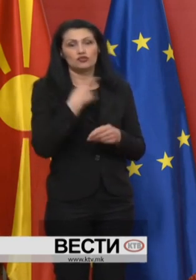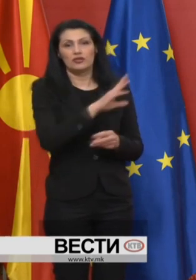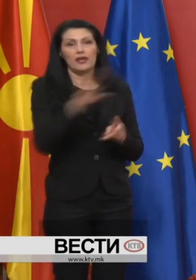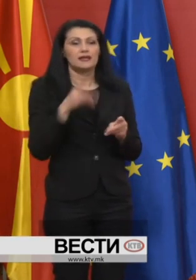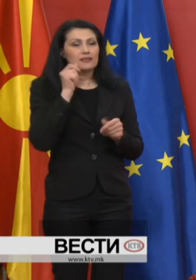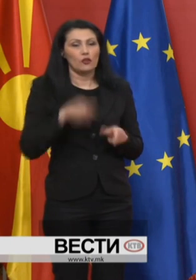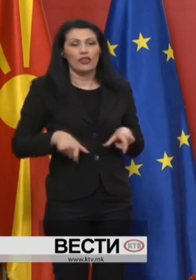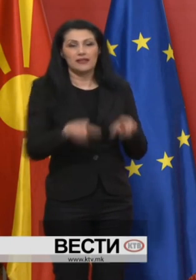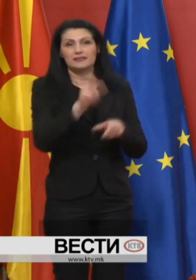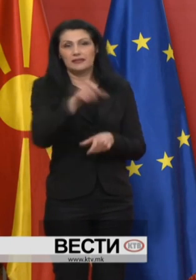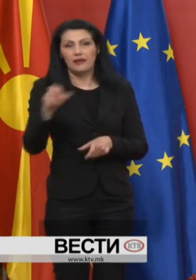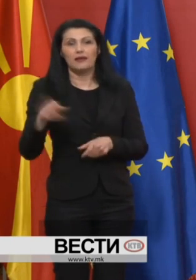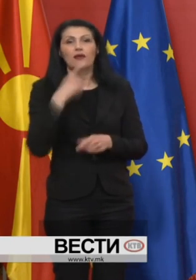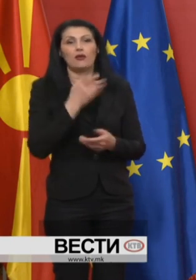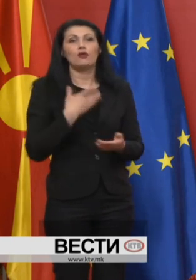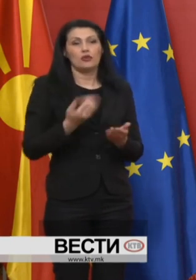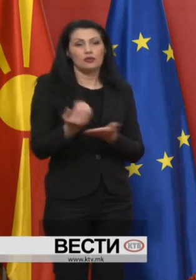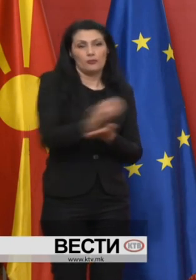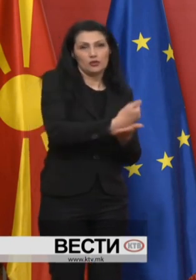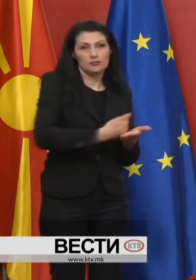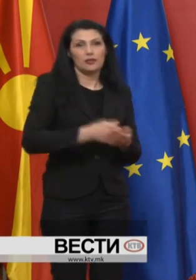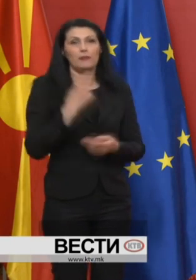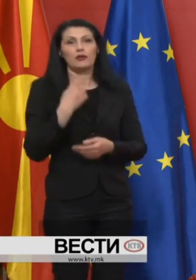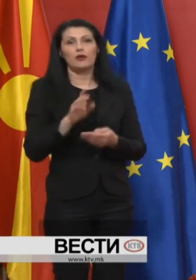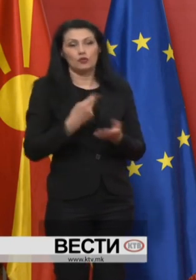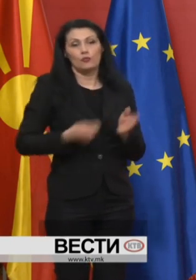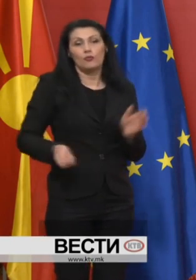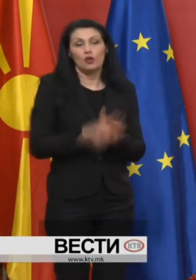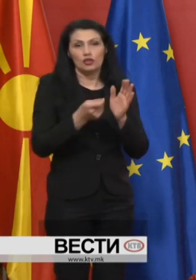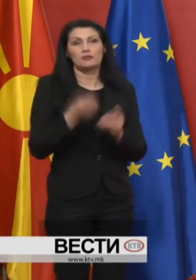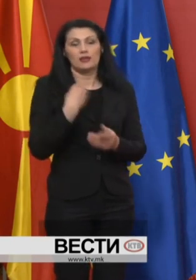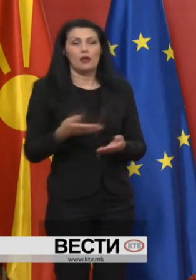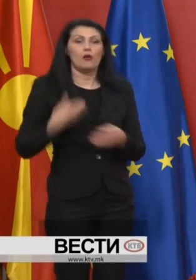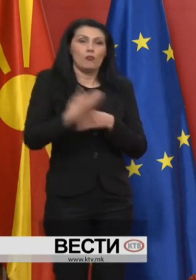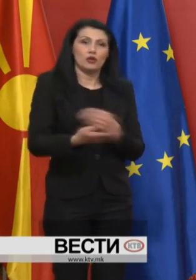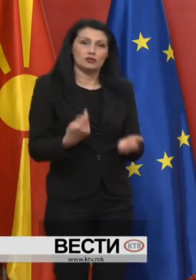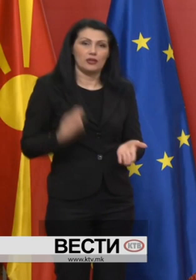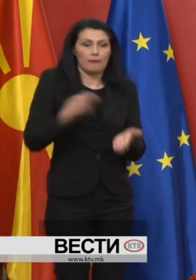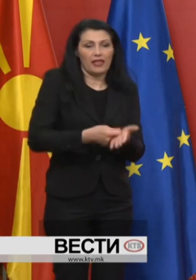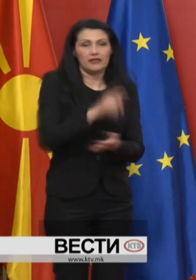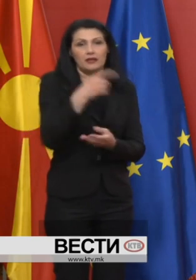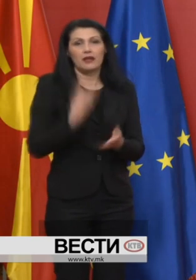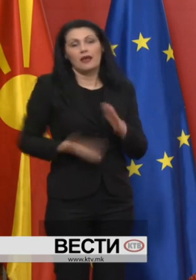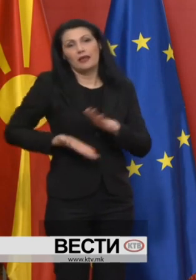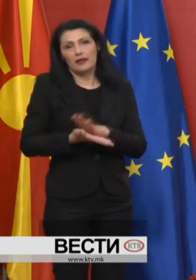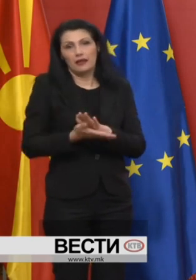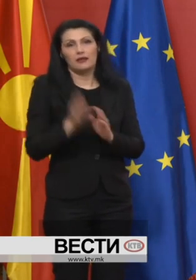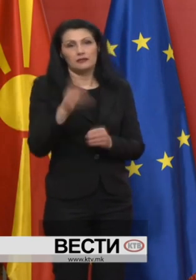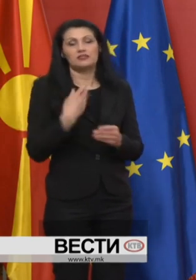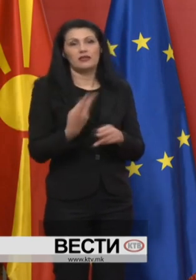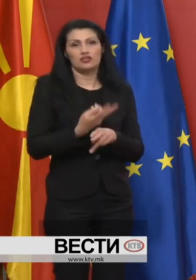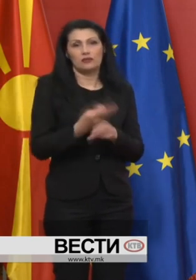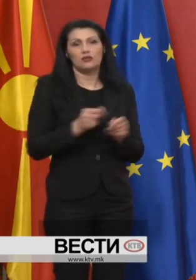земјоделците прво да обезбедат приходи од продажба, па потоа да платат закупнина за државното земјоделско